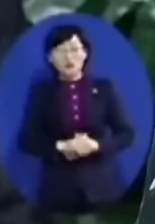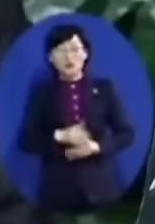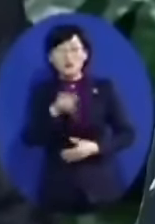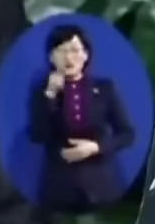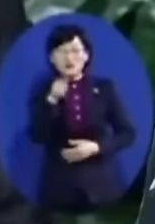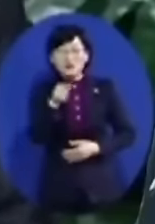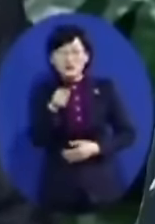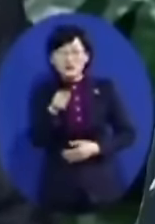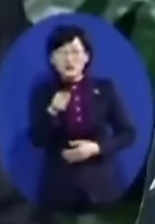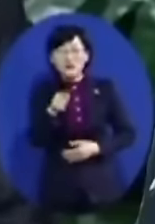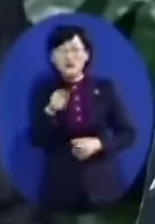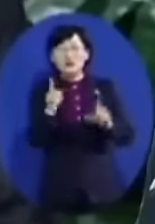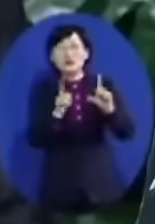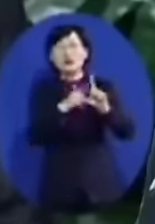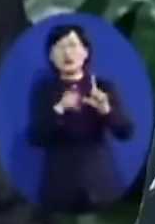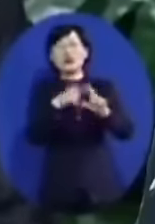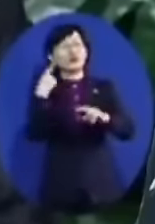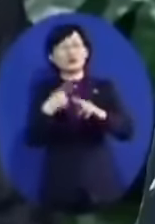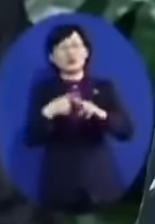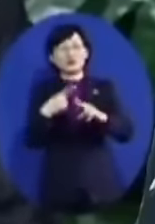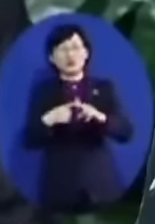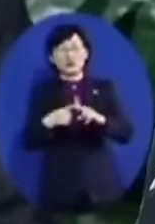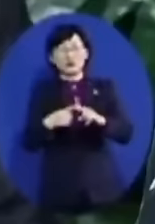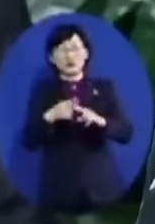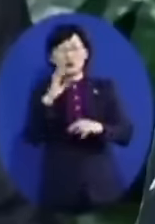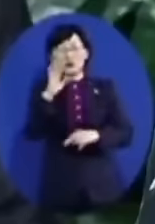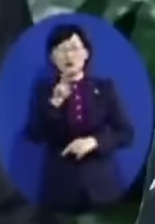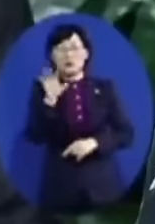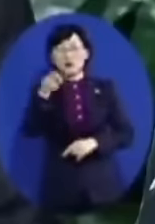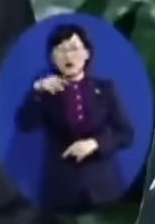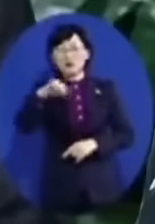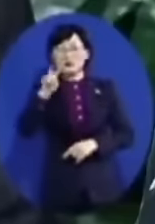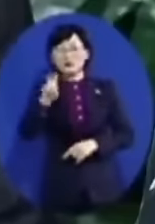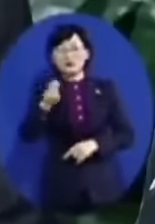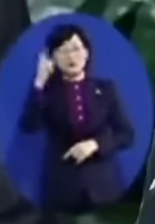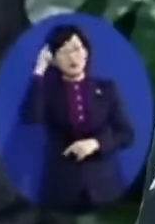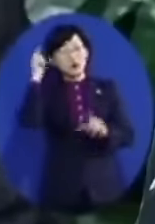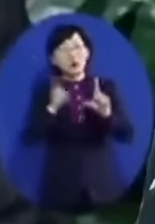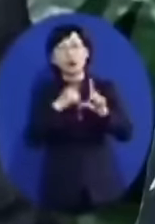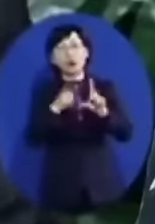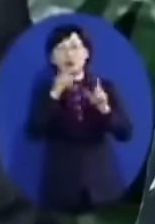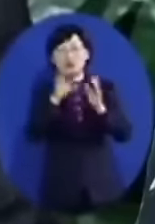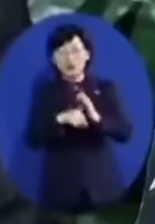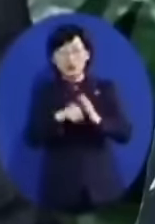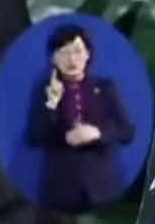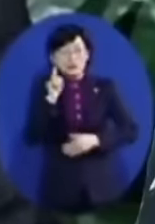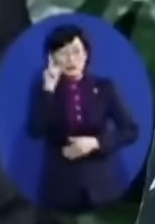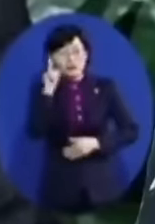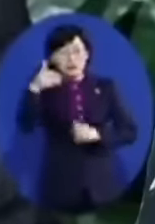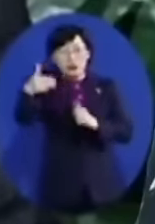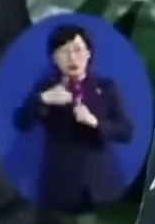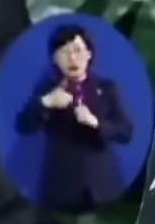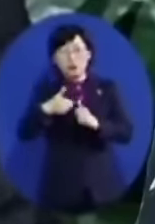그것이 방심이었습니다. 방심을 하고 있을 때 스트레스가 기습을 해 들어와서